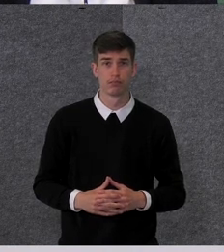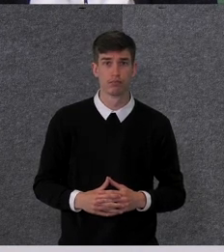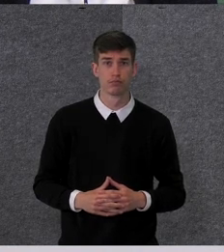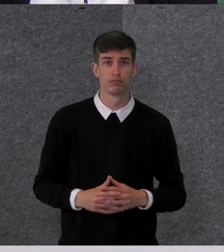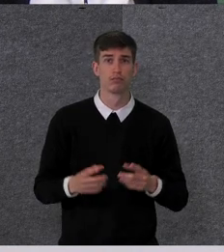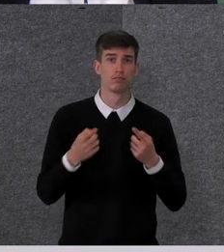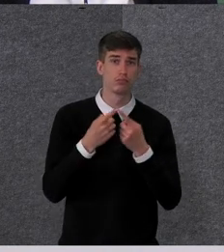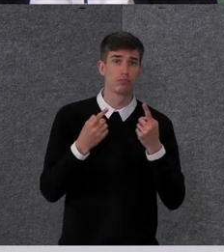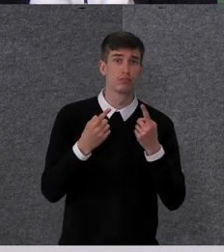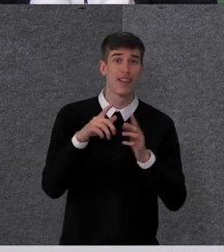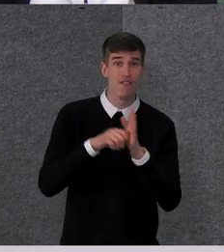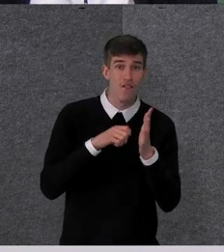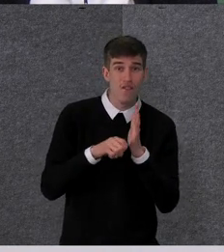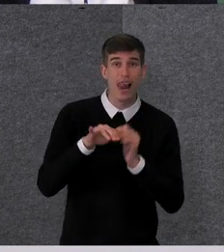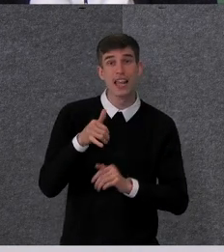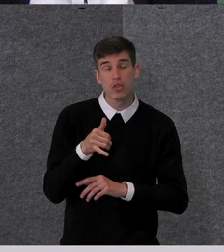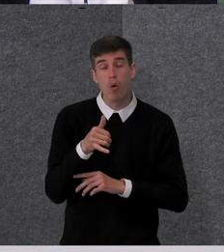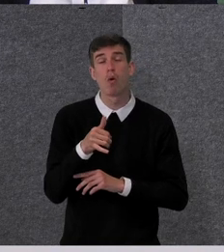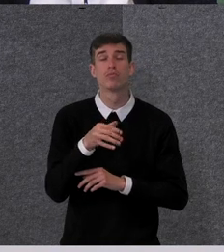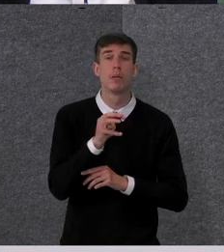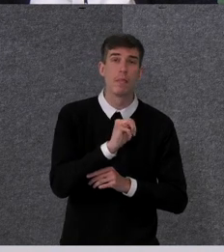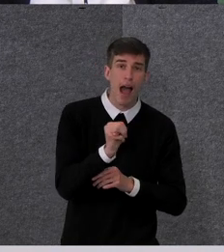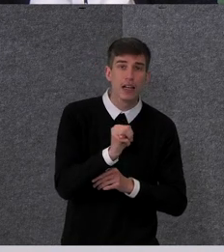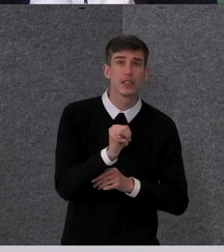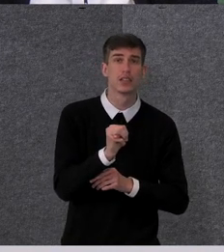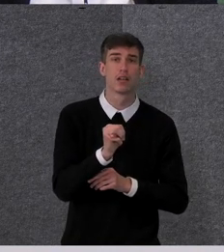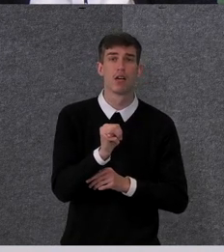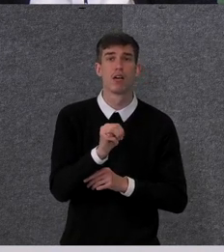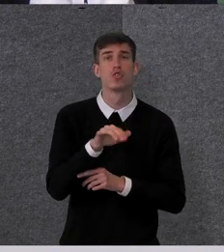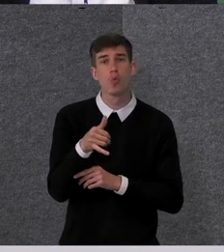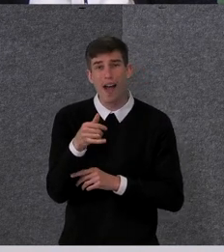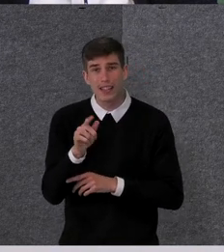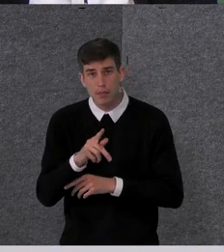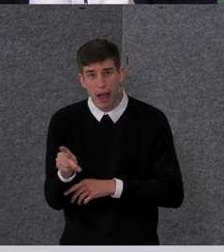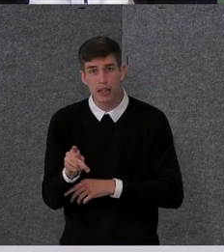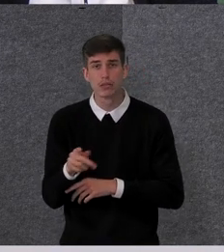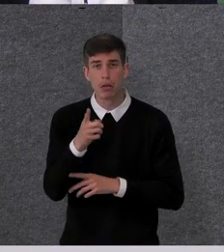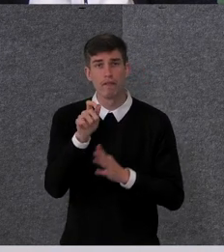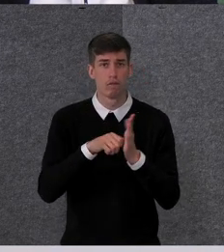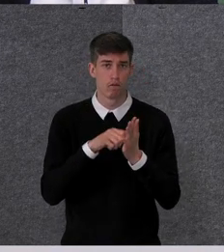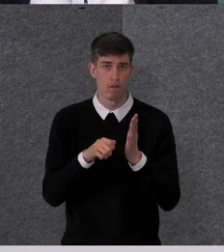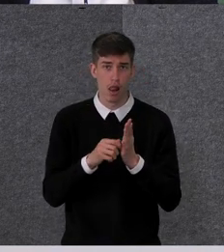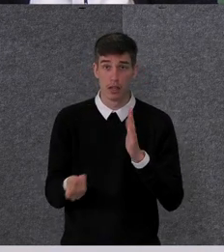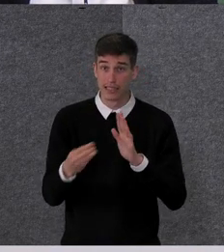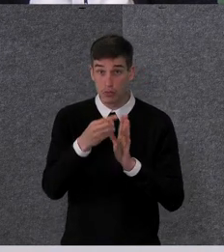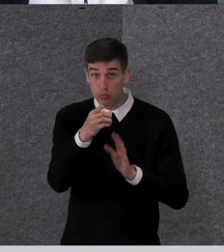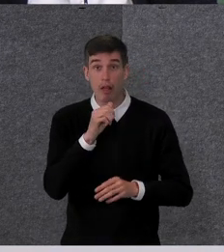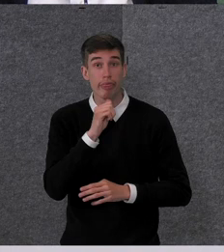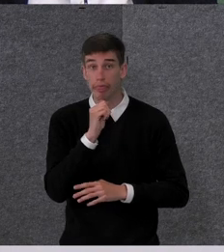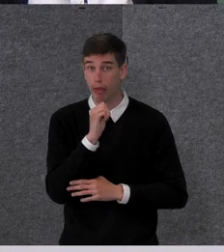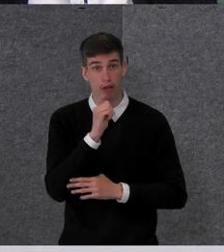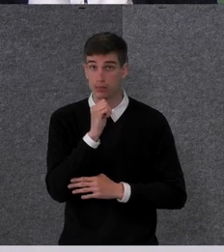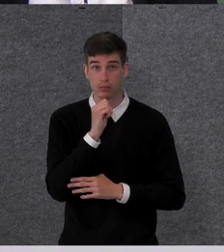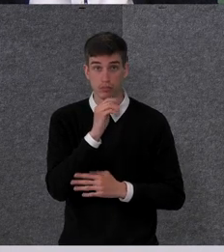wählen, Markus Kurt, Maria Nestorio, Johannes Preisner. Ihr habt auch die Möglichkeit, mit Nein